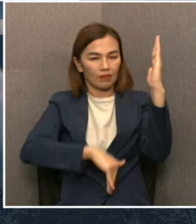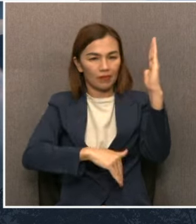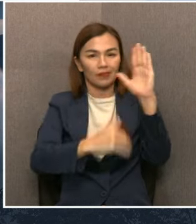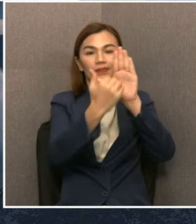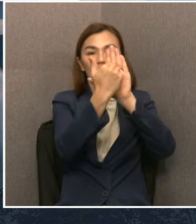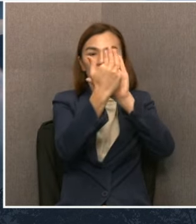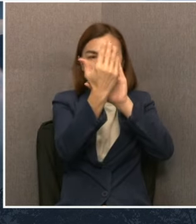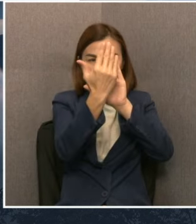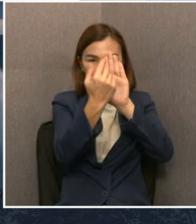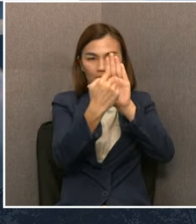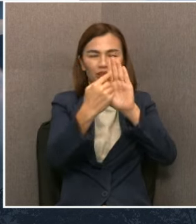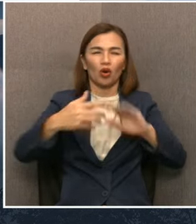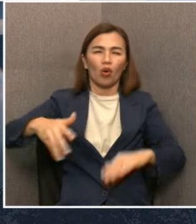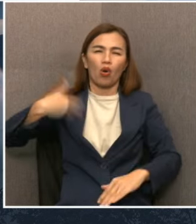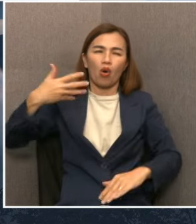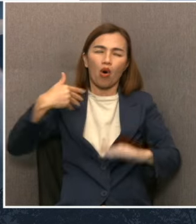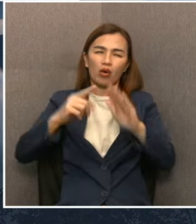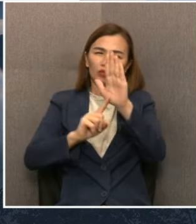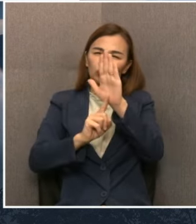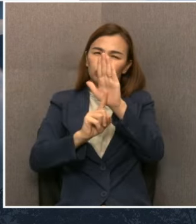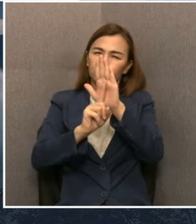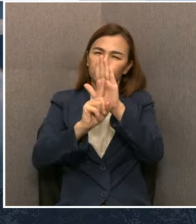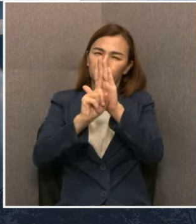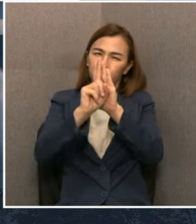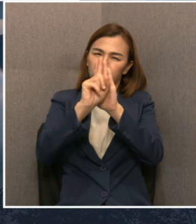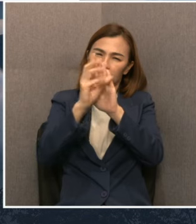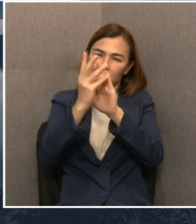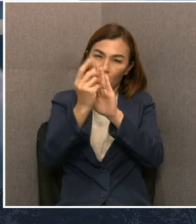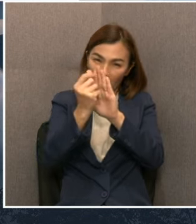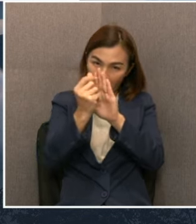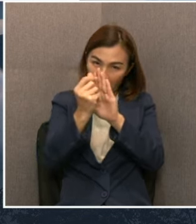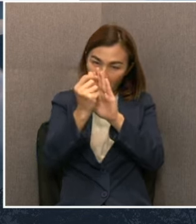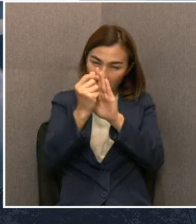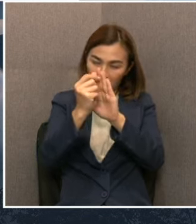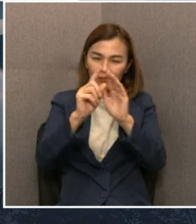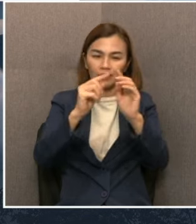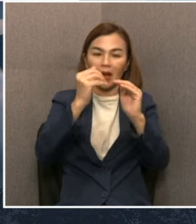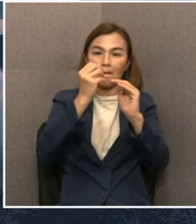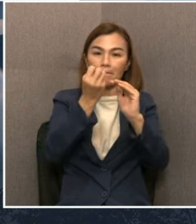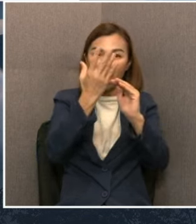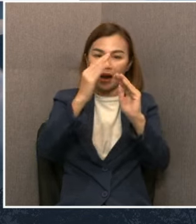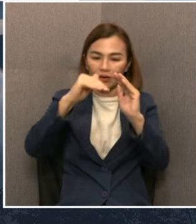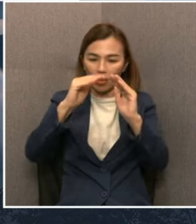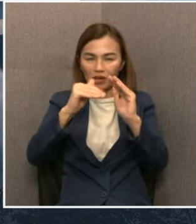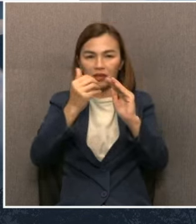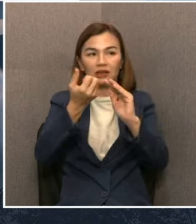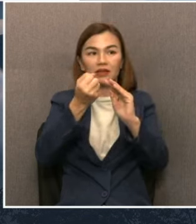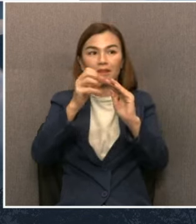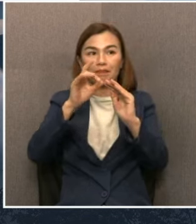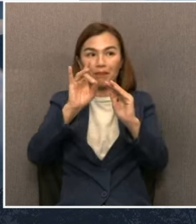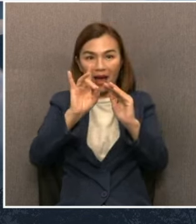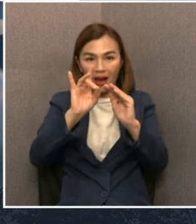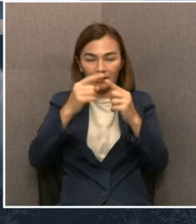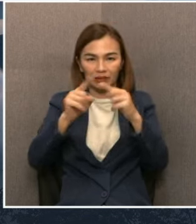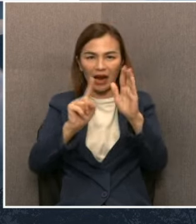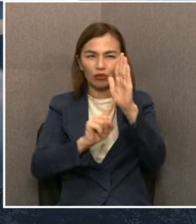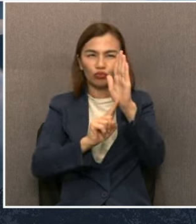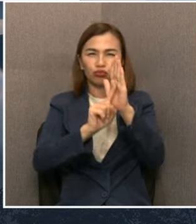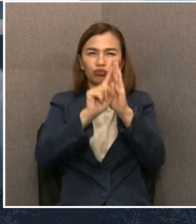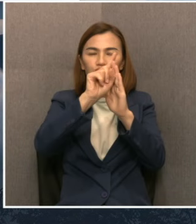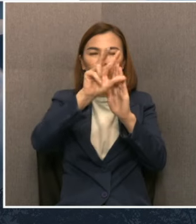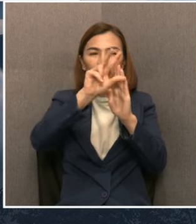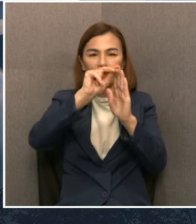ยังคงมีอากาศร้อนสูงสุดนะคะอุณหภูมิต่ำสุดของภาคเหนือจะอยู่ที่ประมาณ 18องศาสูงสุด 39